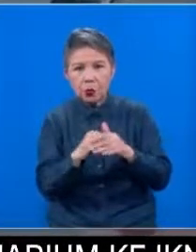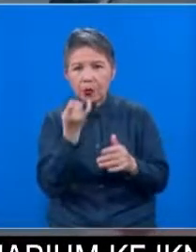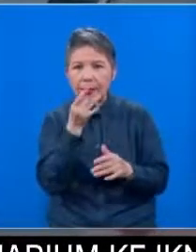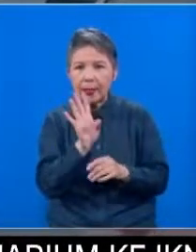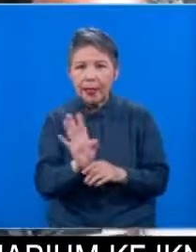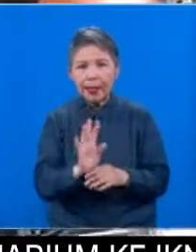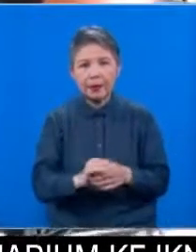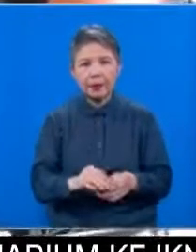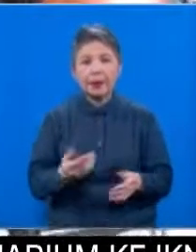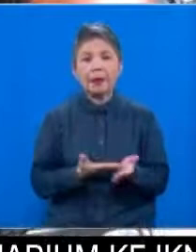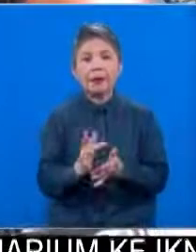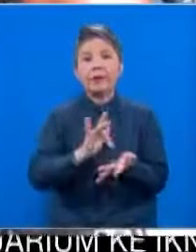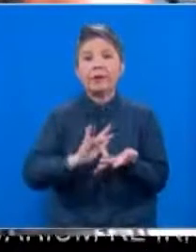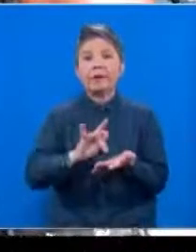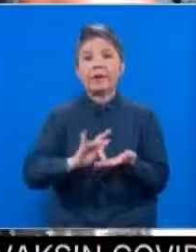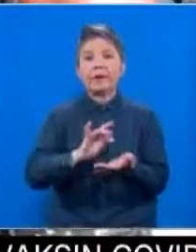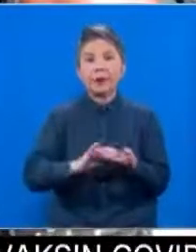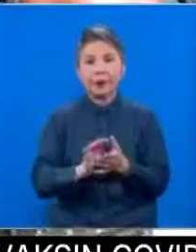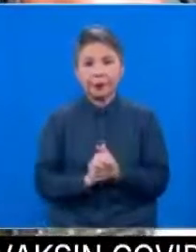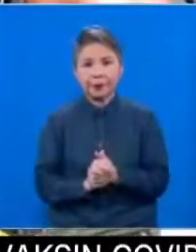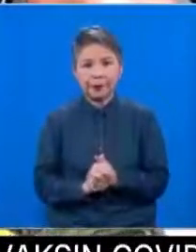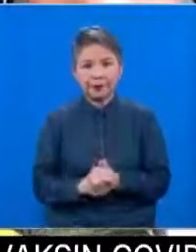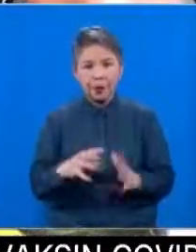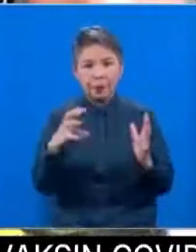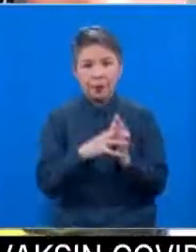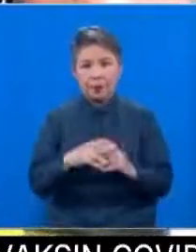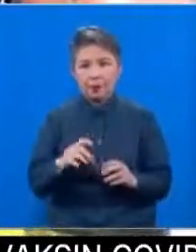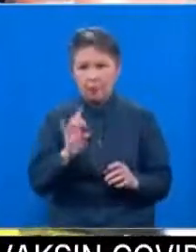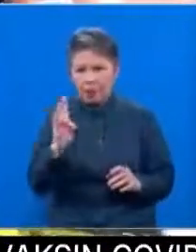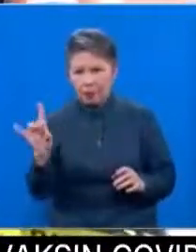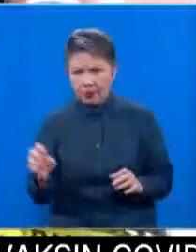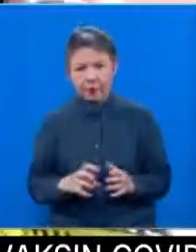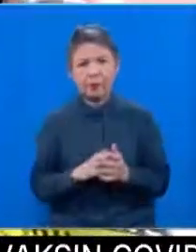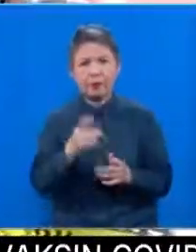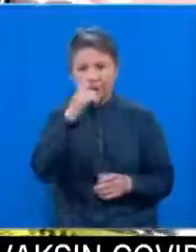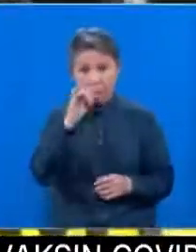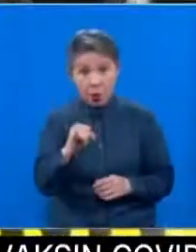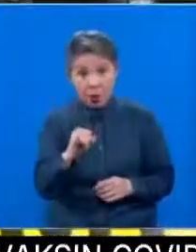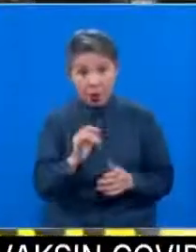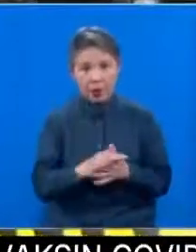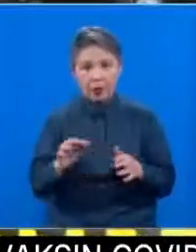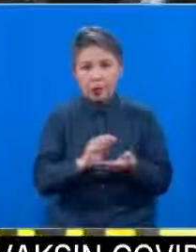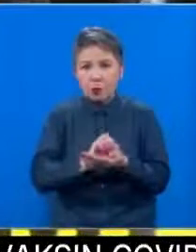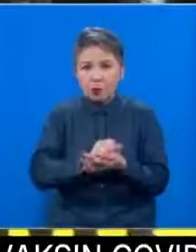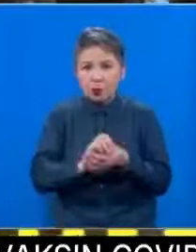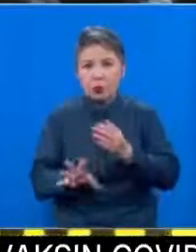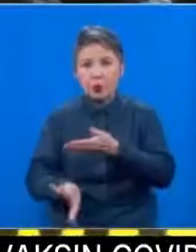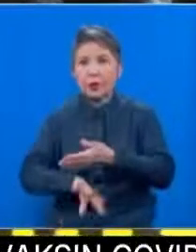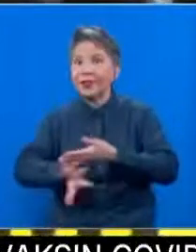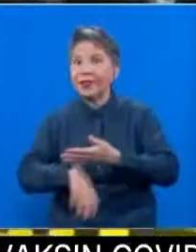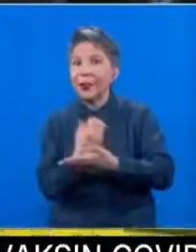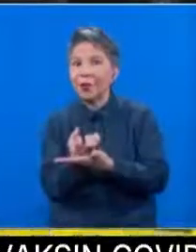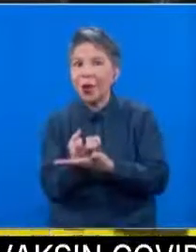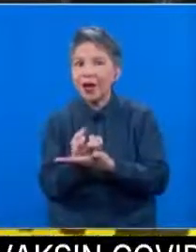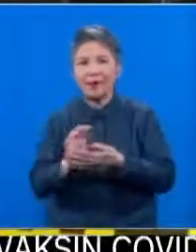berkedok aplikasi. Polisi menjerat Doni menggunakan pasal berlapis, mulai dari penipuan hingga pencucian uang. Pria yang kerap